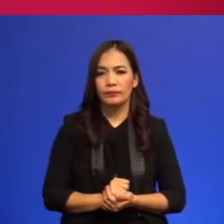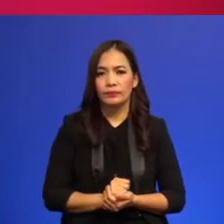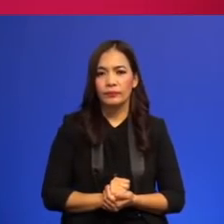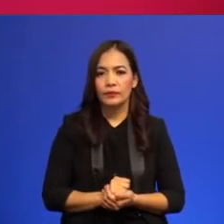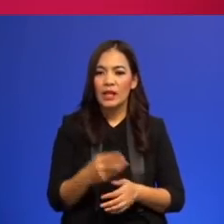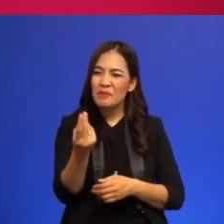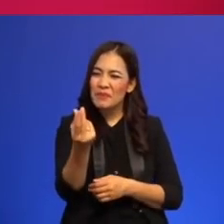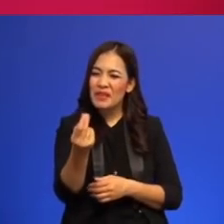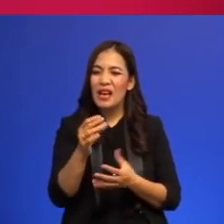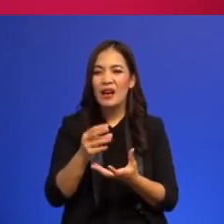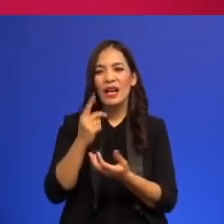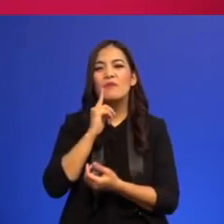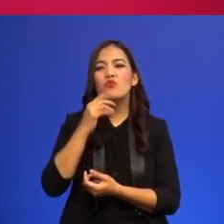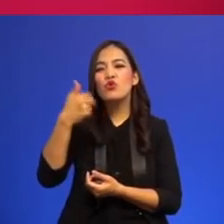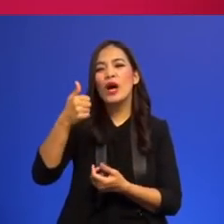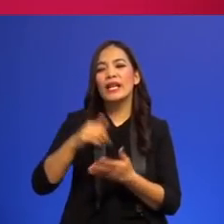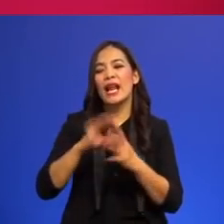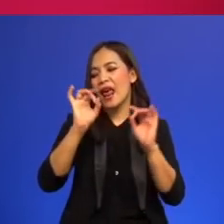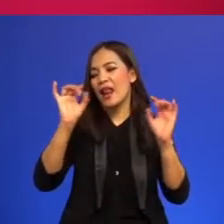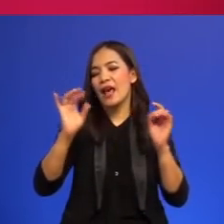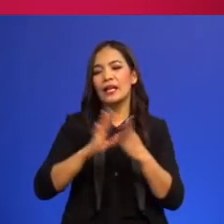dan pembiayaan dari orang tua.